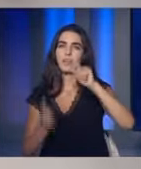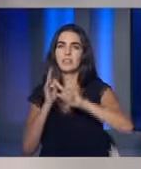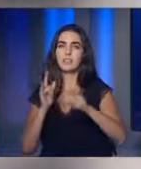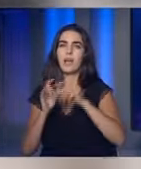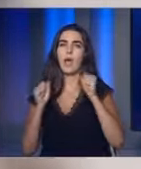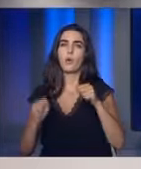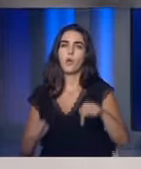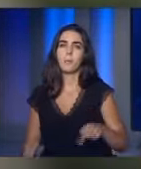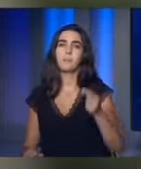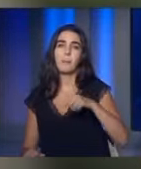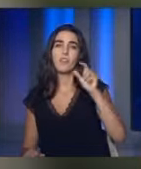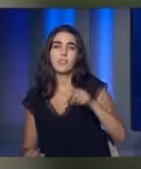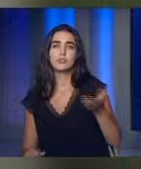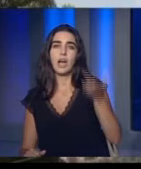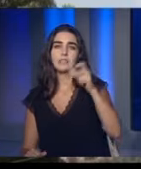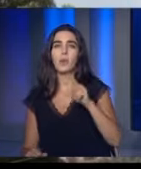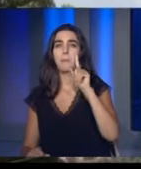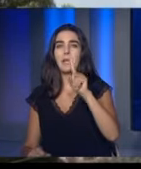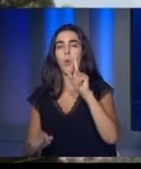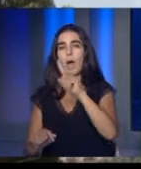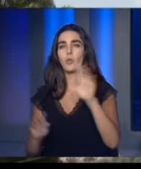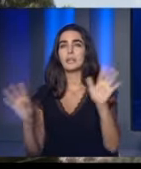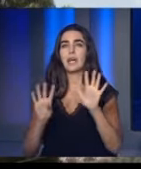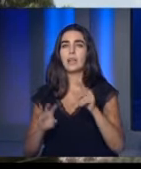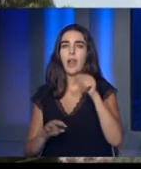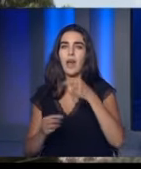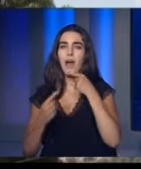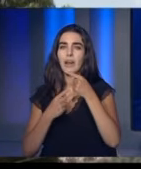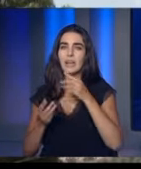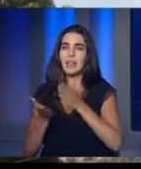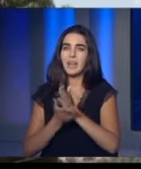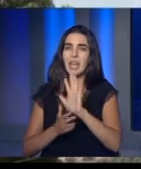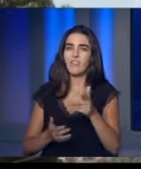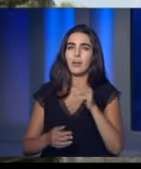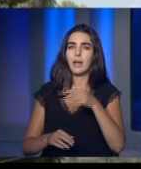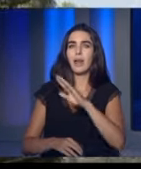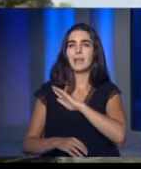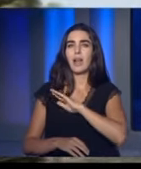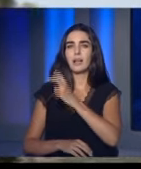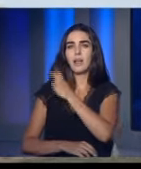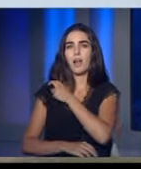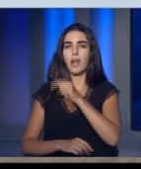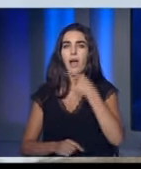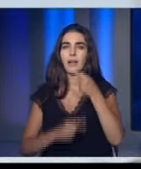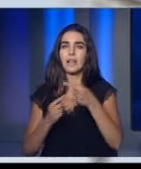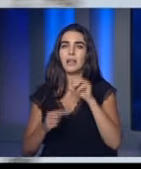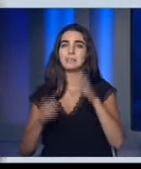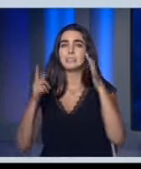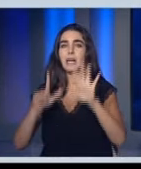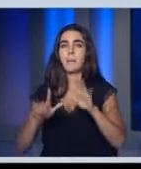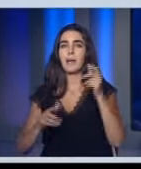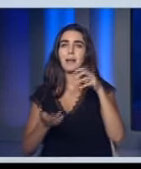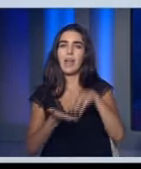نفذته إسرائيل في منطقة الحوش في مدينة صور. وأطلقت هذه الصواريخ على مقر قيادة الفرقة